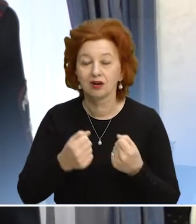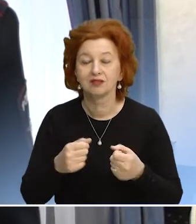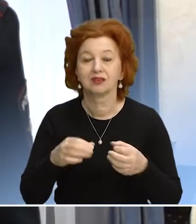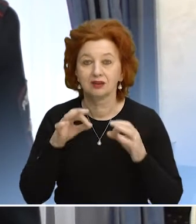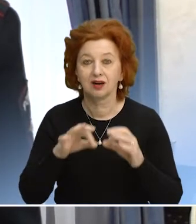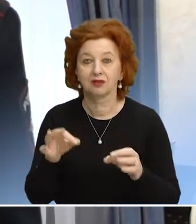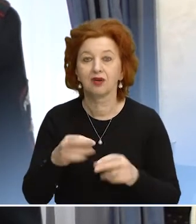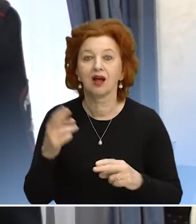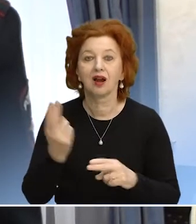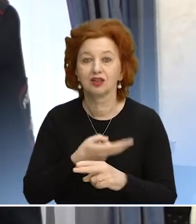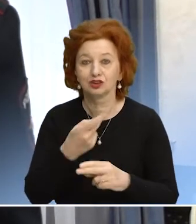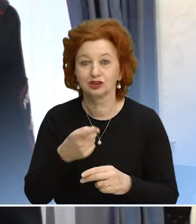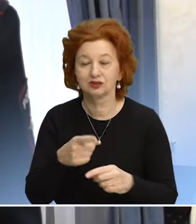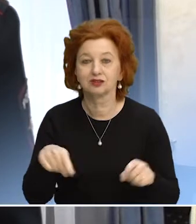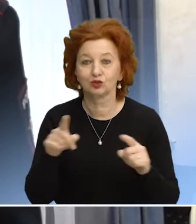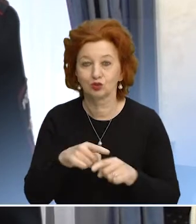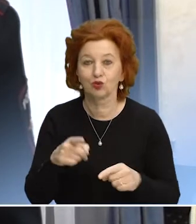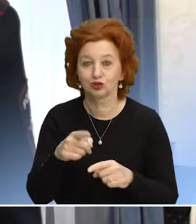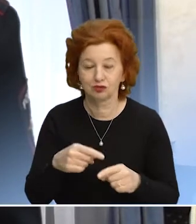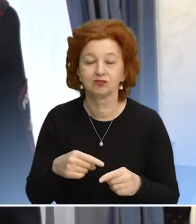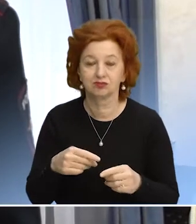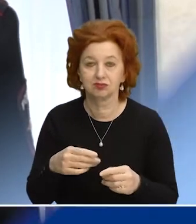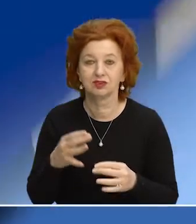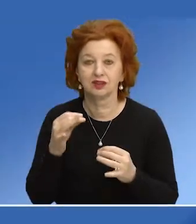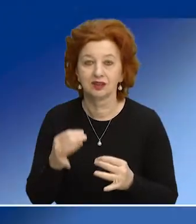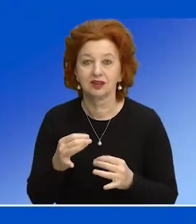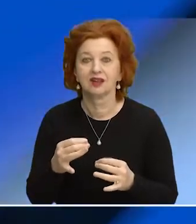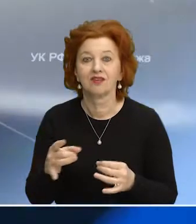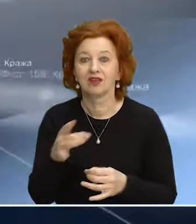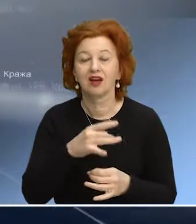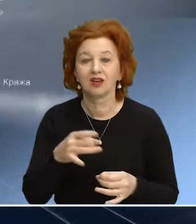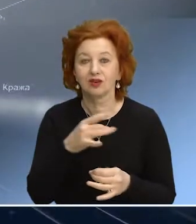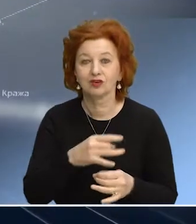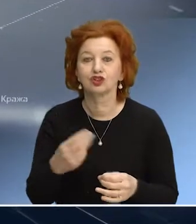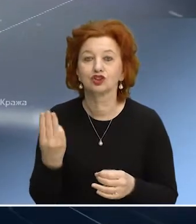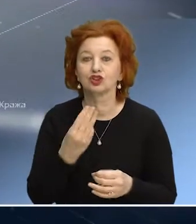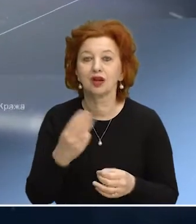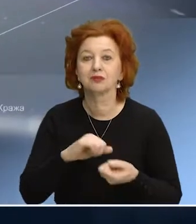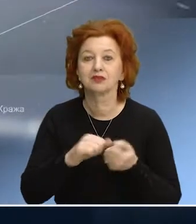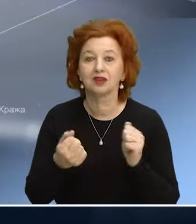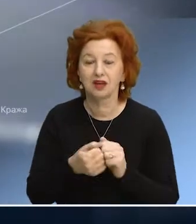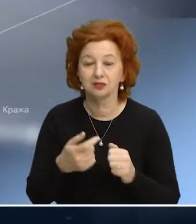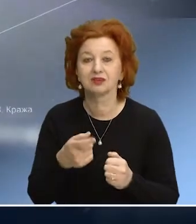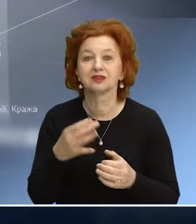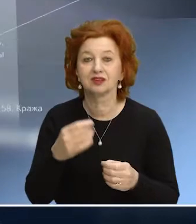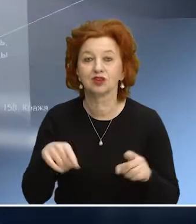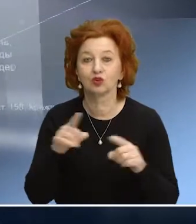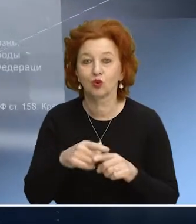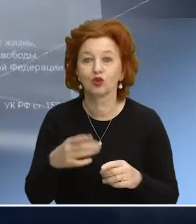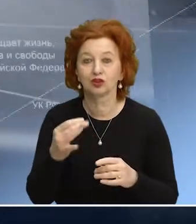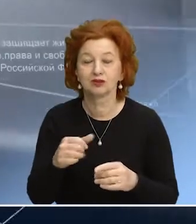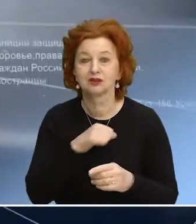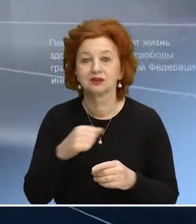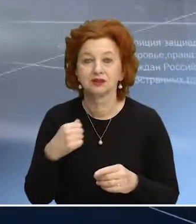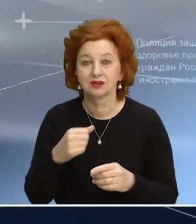управления транспортным средством лицу, находящемуся в состоянии опьянения. В районе Каменск-Шахтинска промежутком всего в